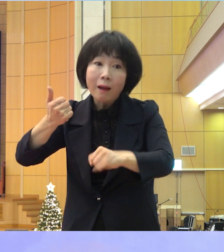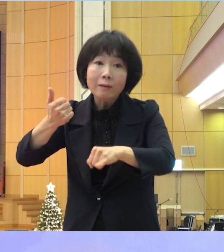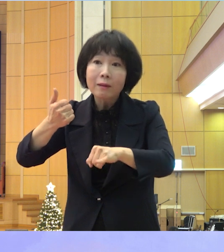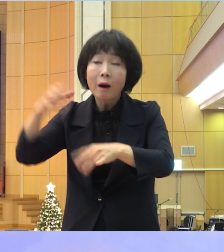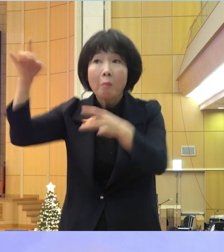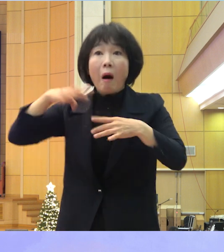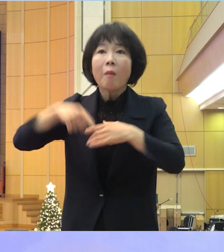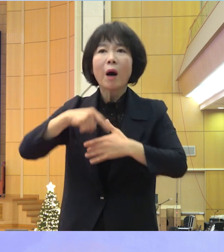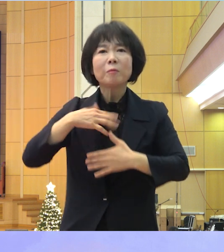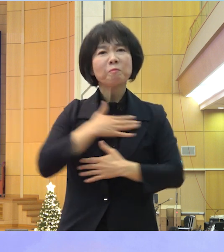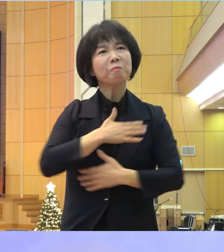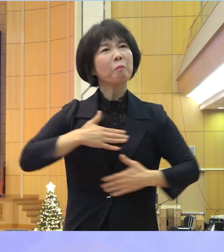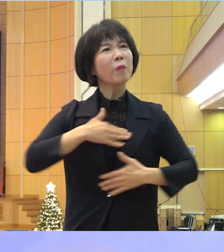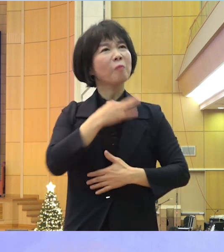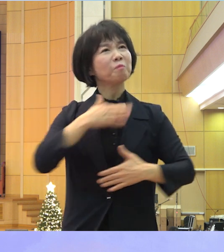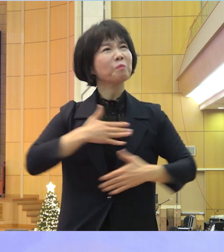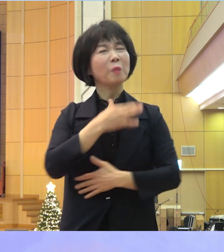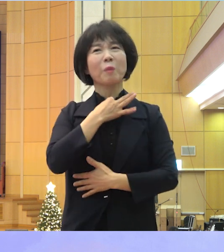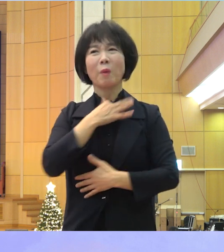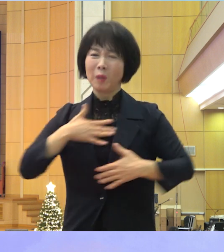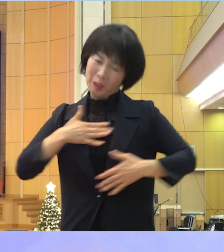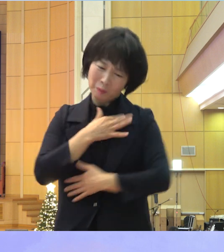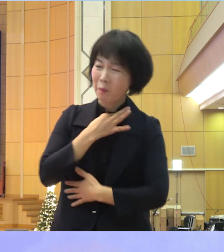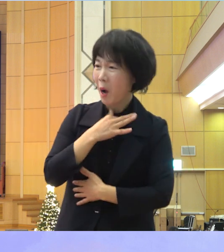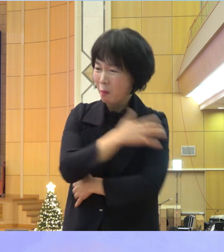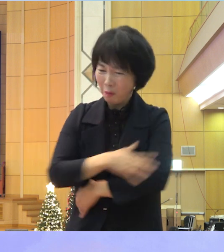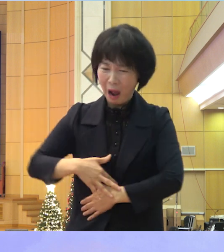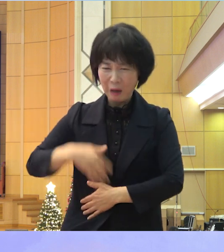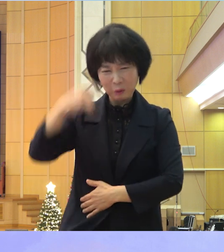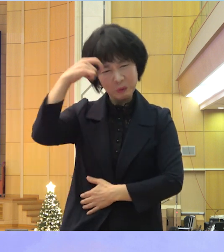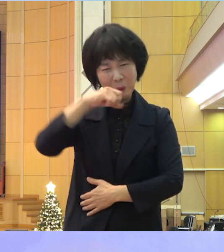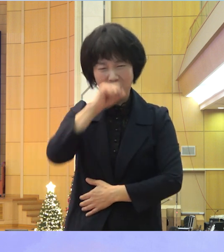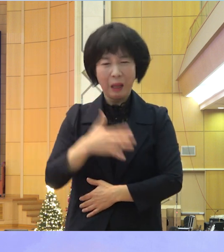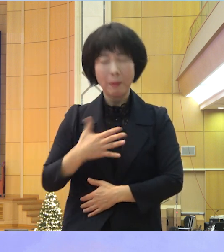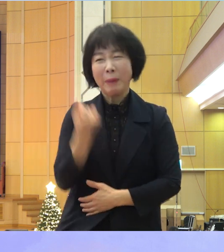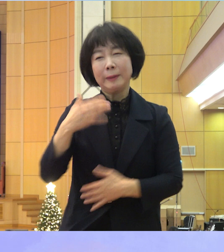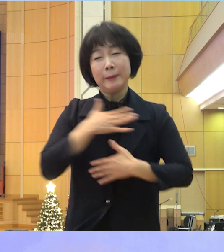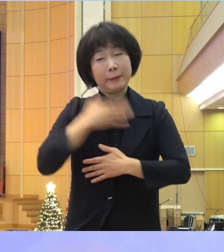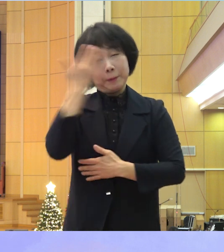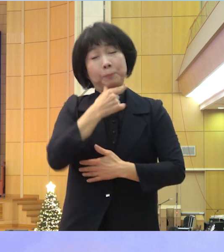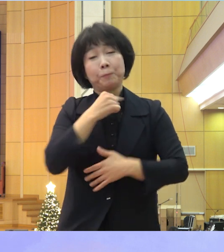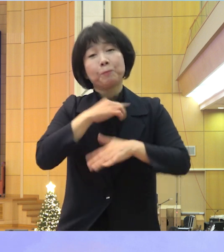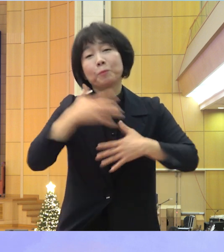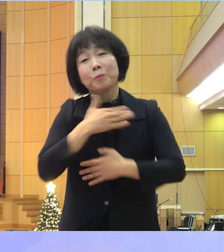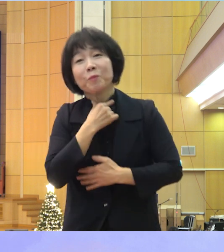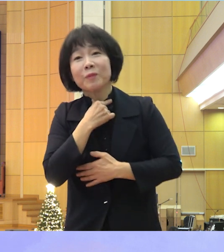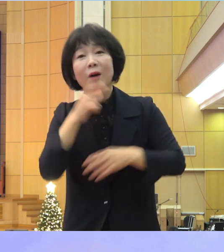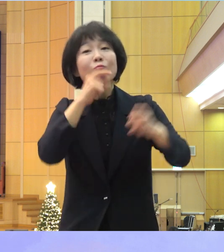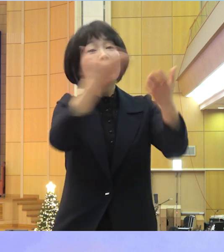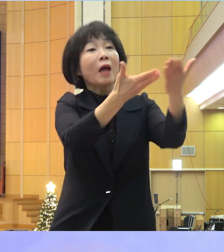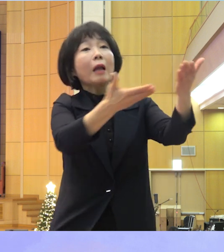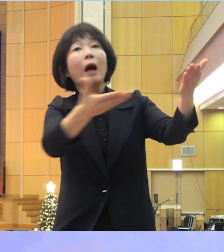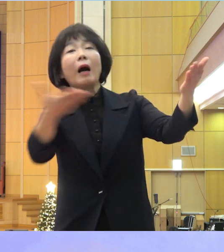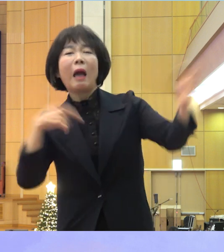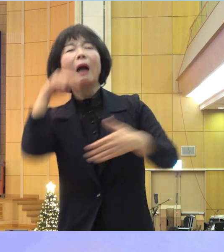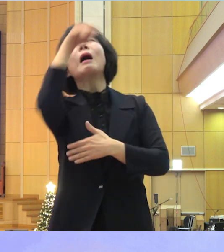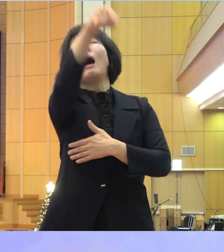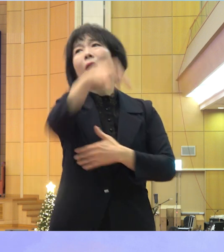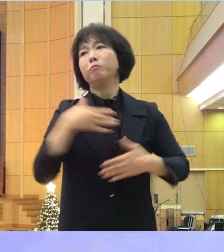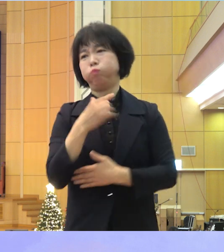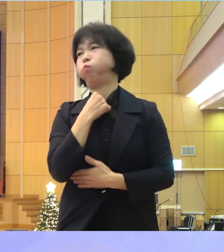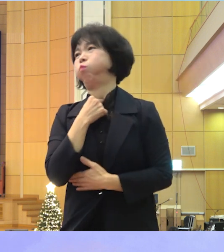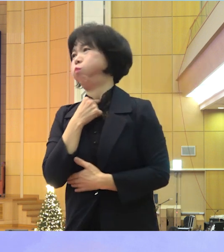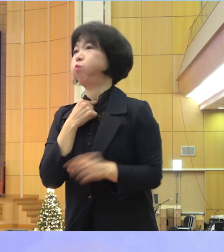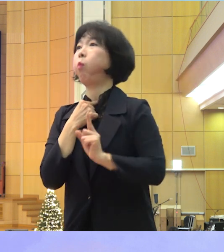그렇게 이틀 달아서 목욕해 본 적이 전혀 없었거든. 근데 갑자기 나일강에 목욕하고 싶은